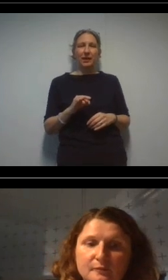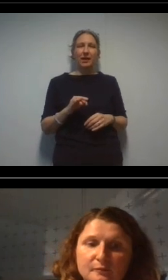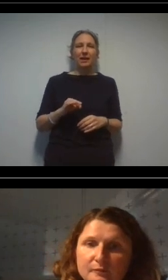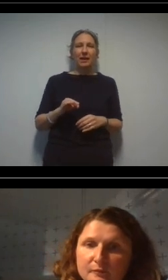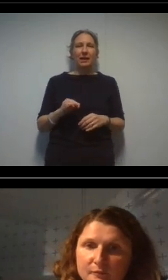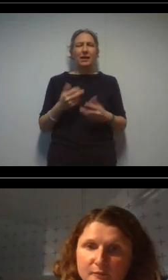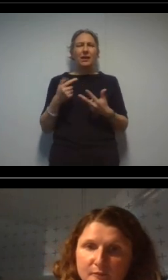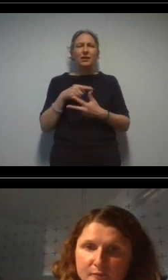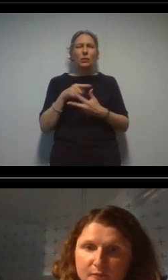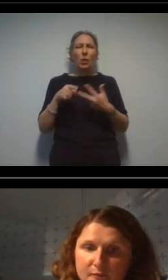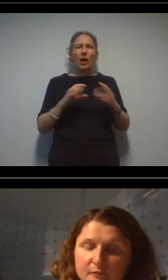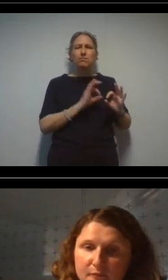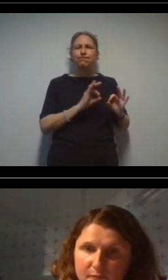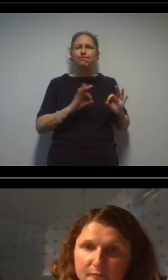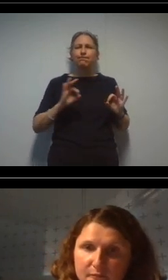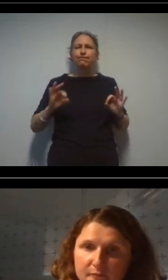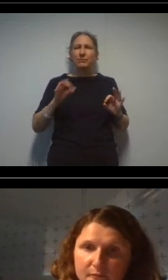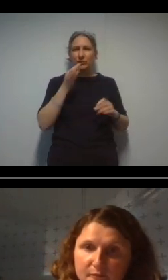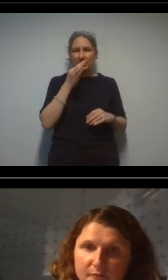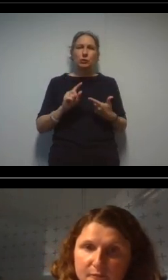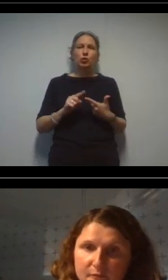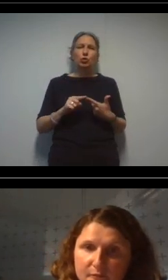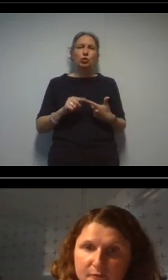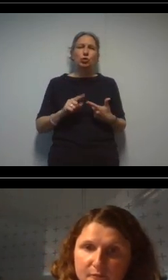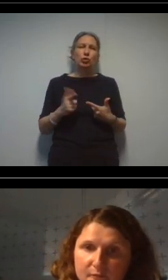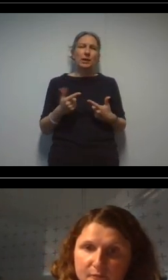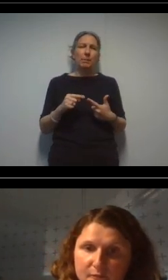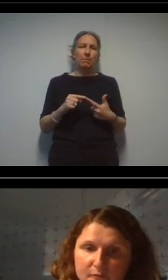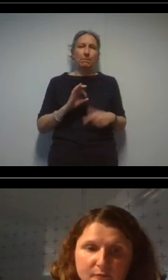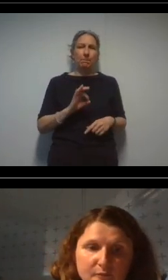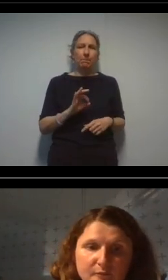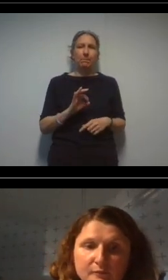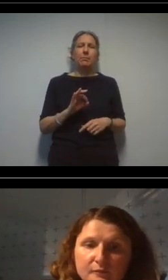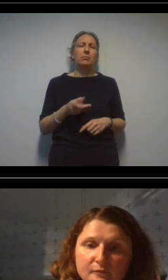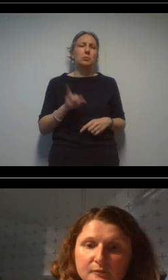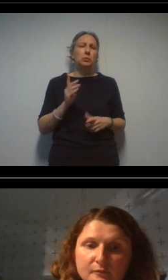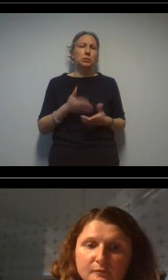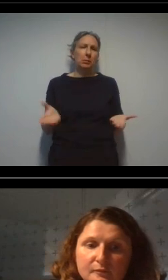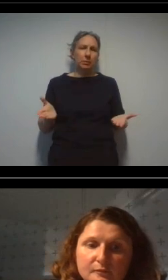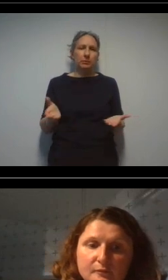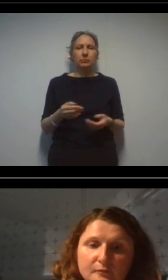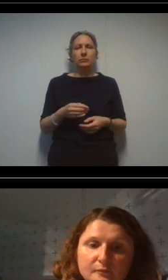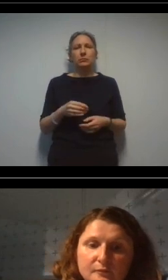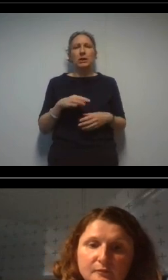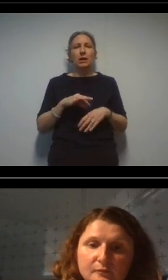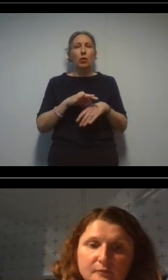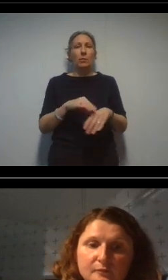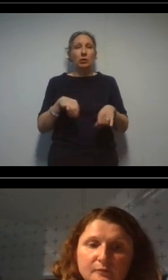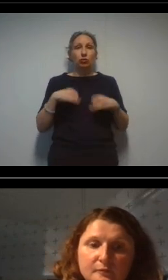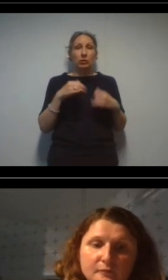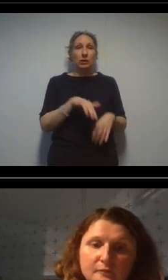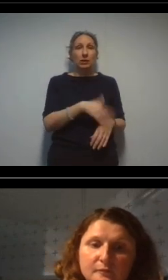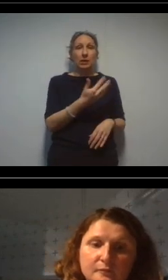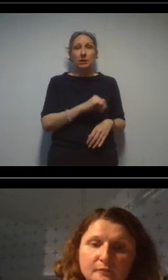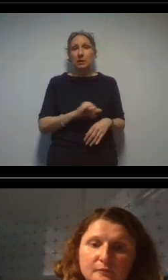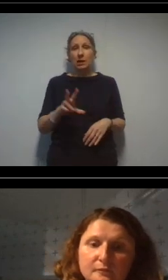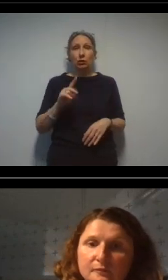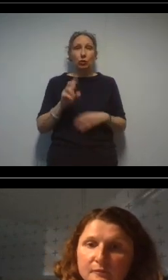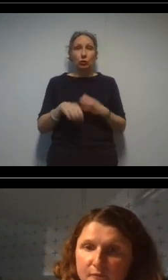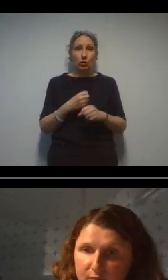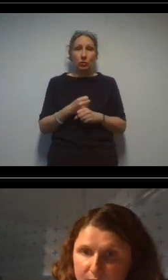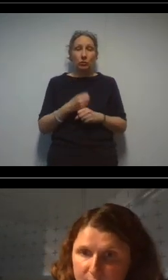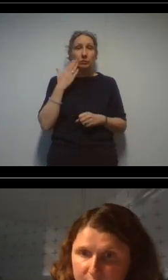trois, mais on va aller plus vite parce que c'est relativement simple. On accompagne donc les jeunes entre 15 et 30 ans, et notamment quand ils cherchent un stage, une